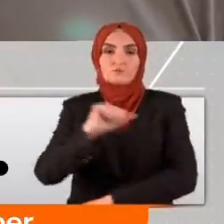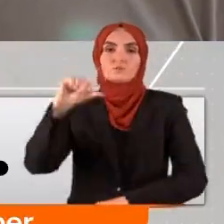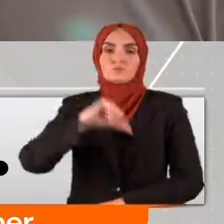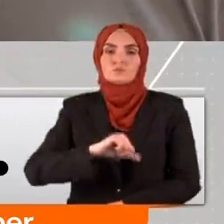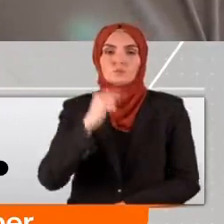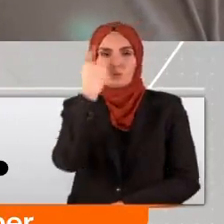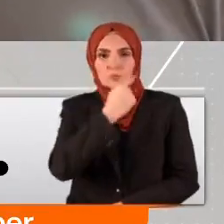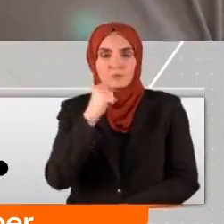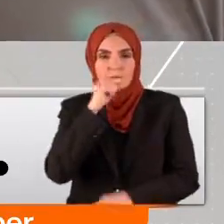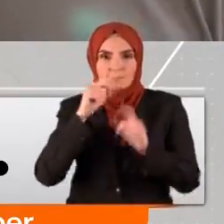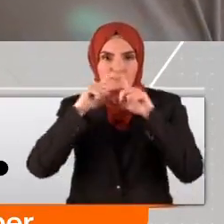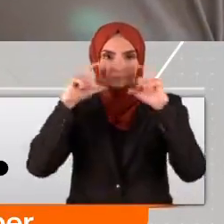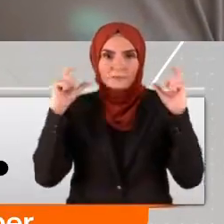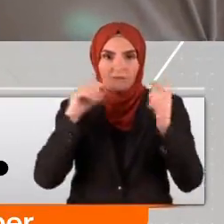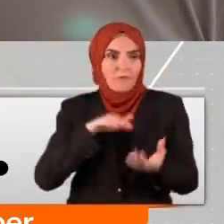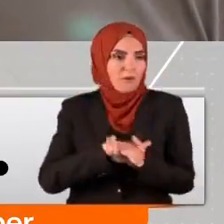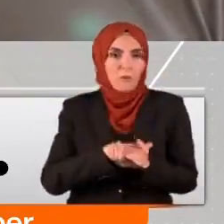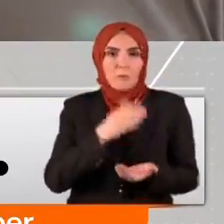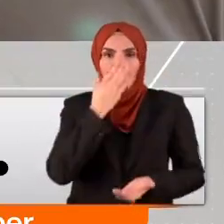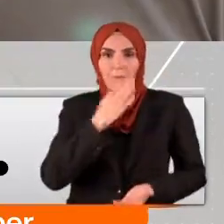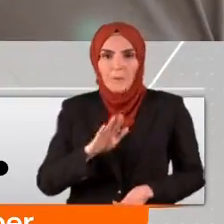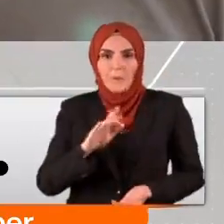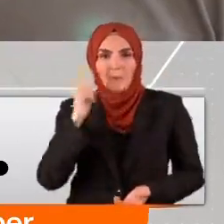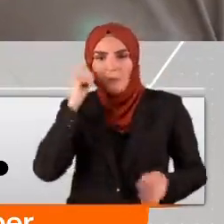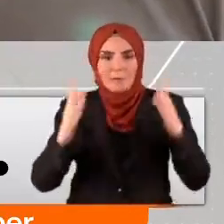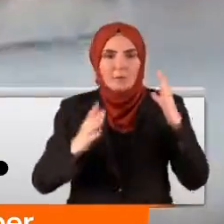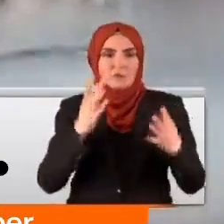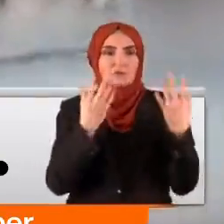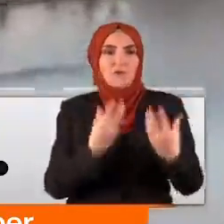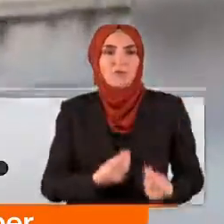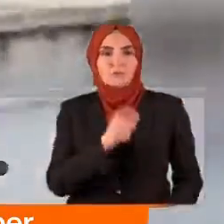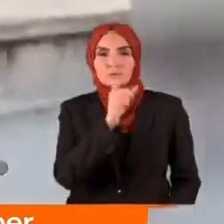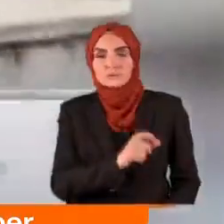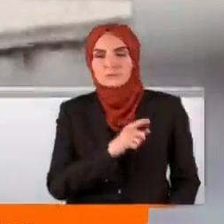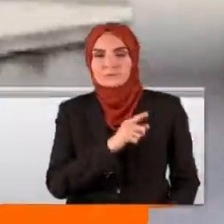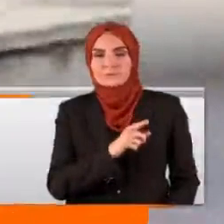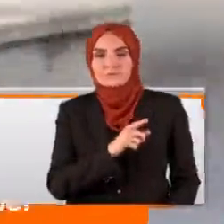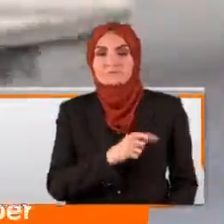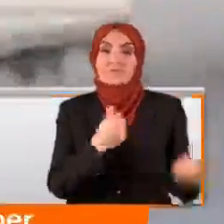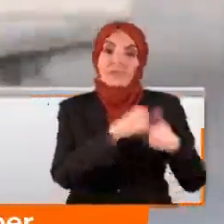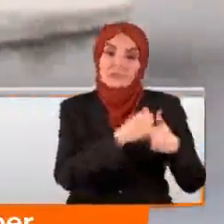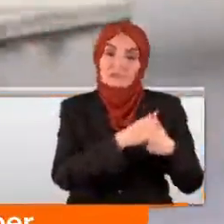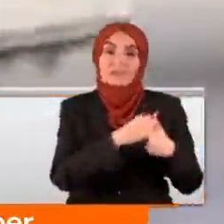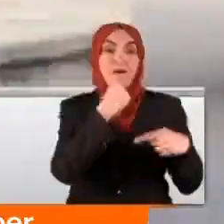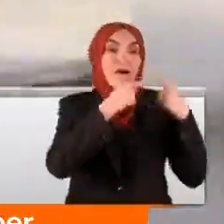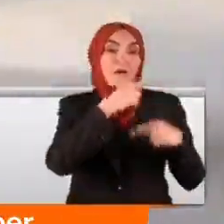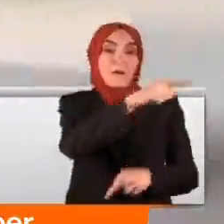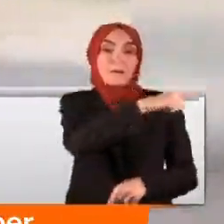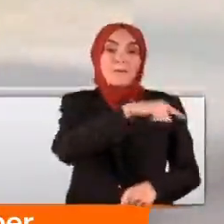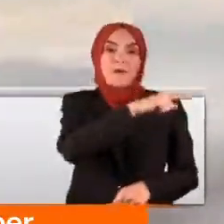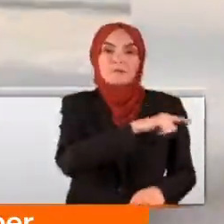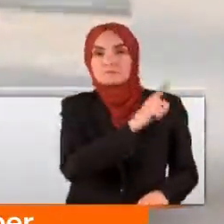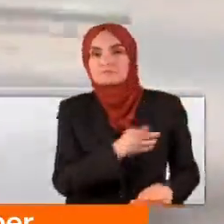ayakkabıları falan yoktu ayağında. Bayağı bir perişan oldu yani adam, hırpaladılar. Eşinin yakınları tarafından darp edilen damatsa